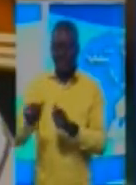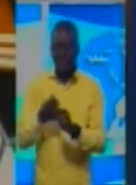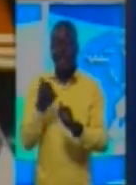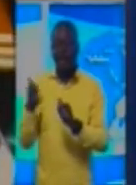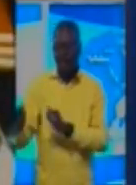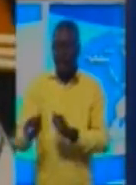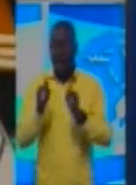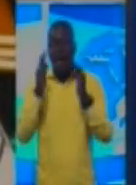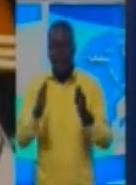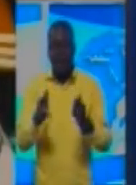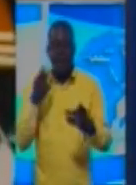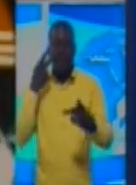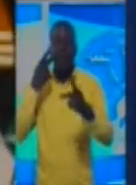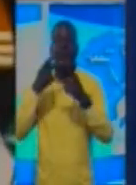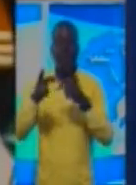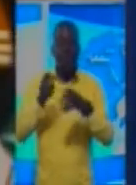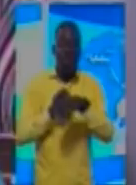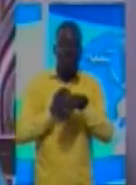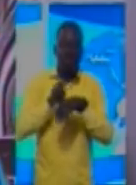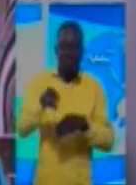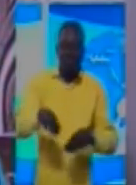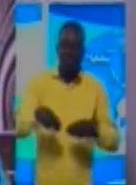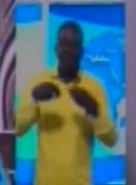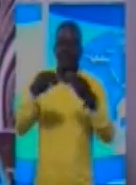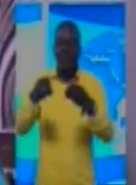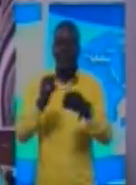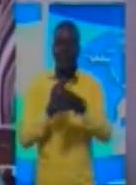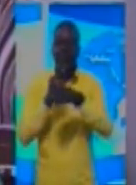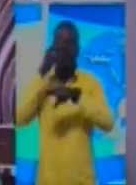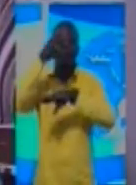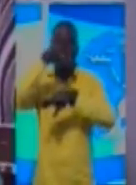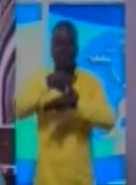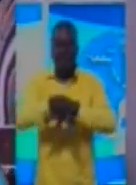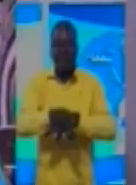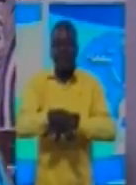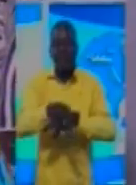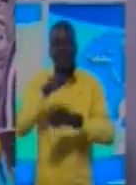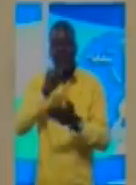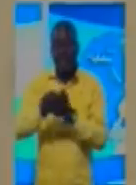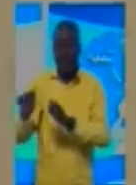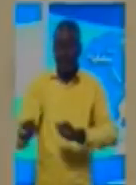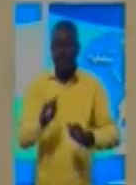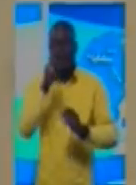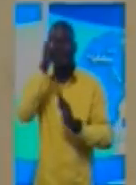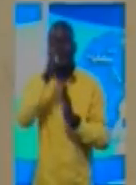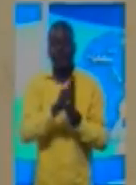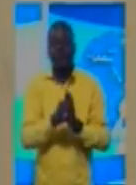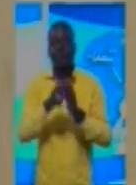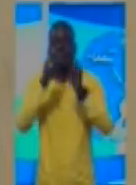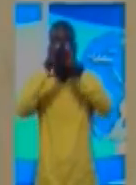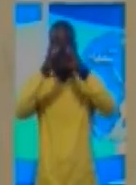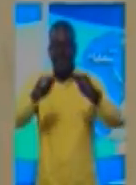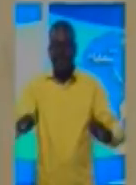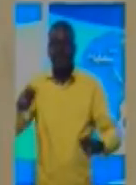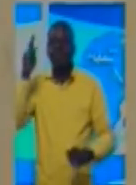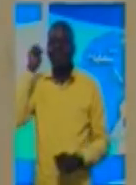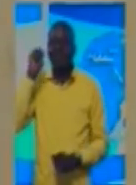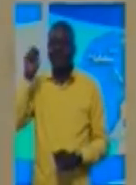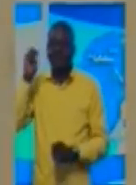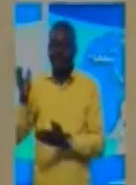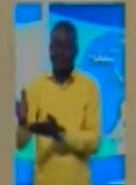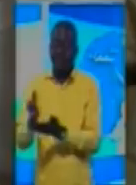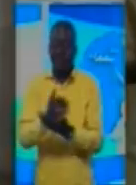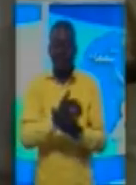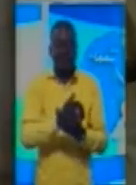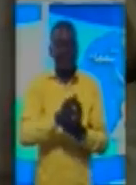le terrain, voilà le message qu'il aura à passer à travers, en tout cas, ses actions. Cet atelier sonne la mobilisation des